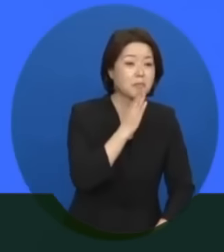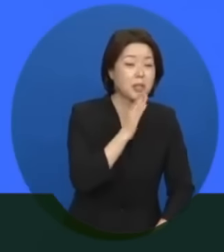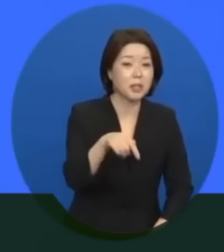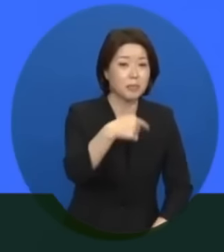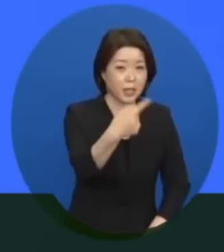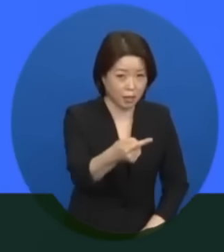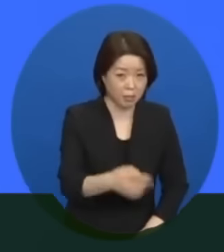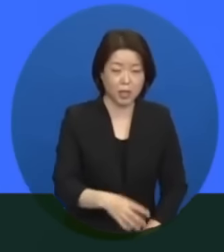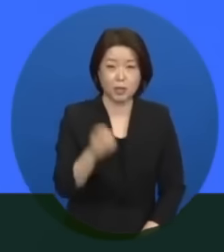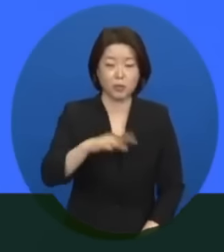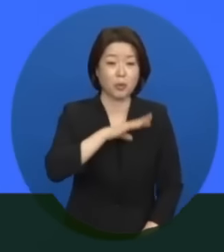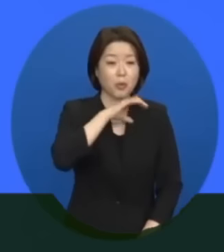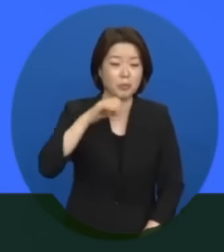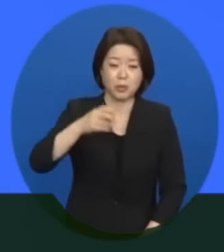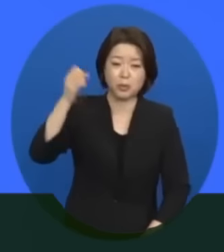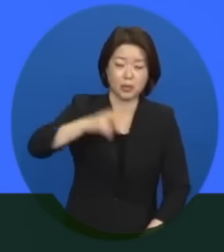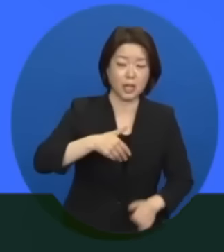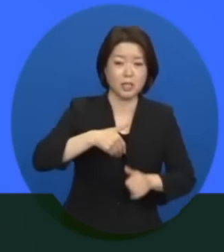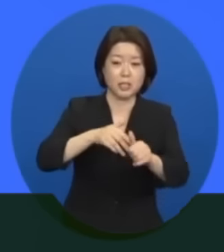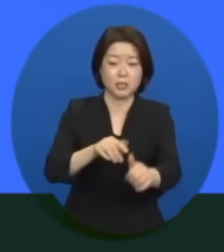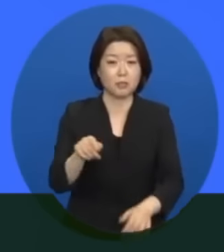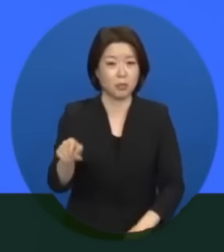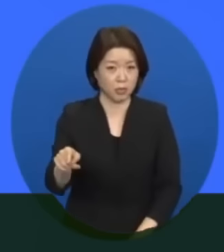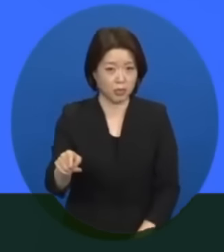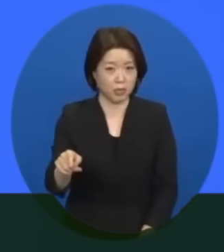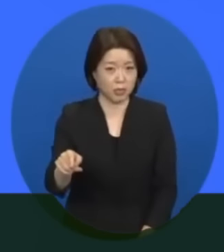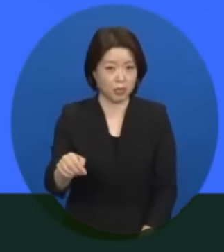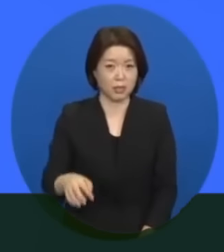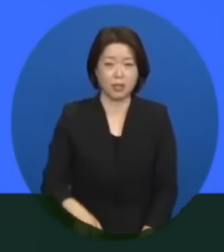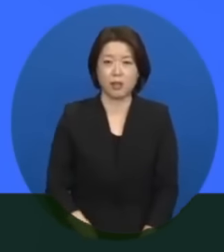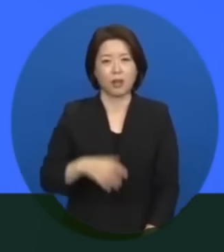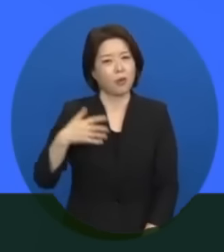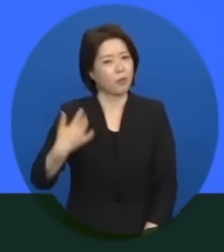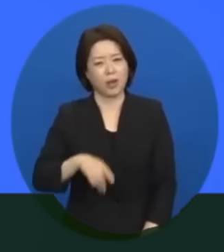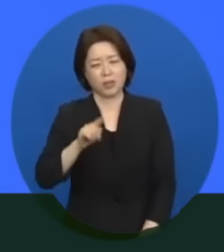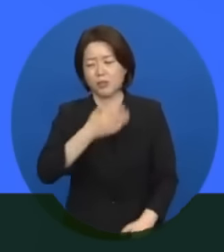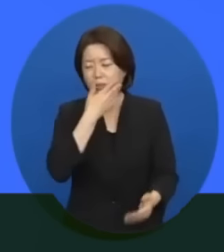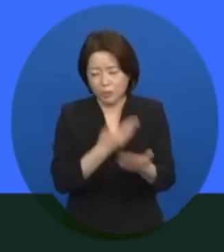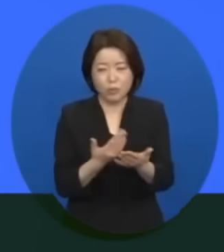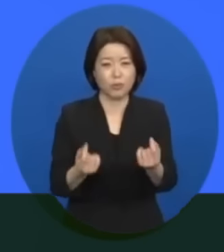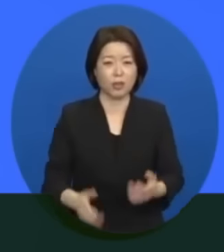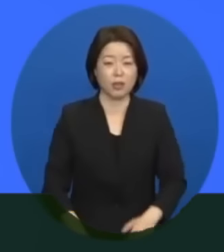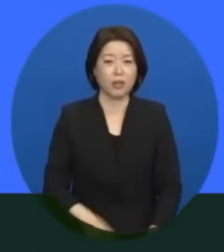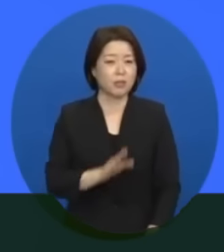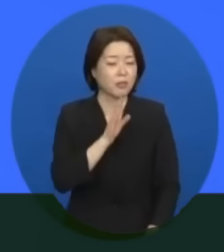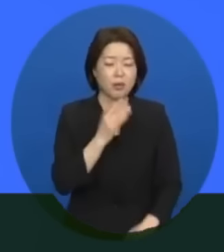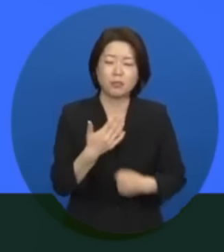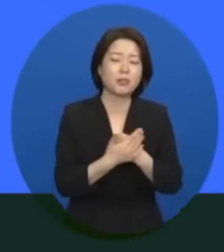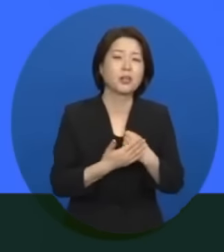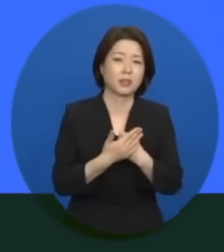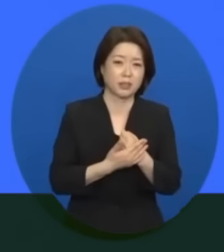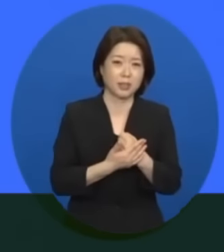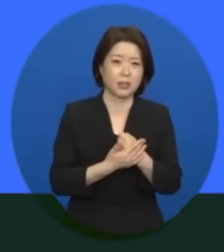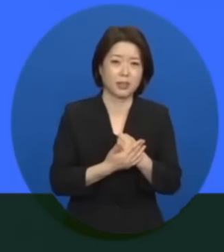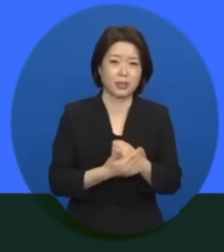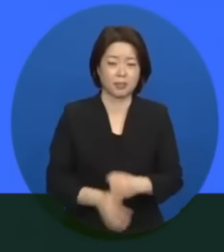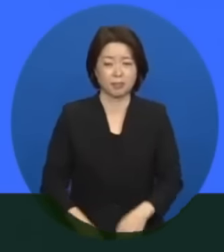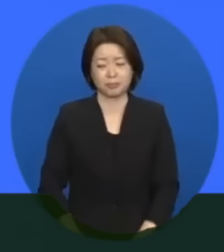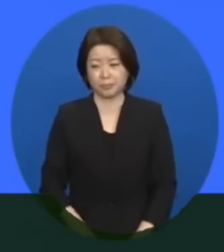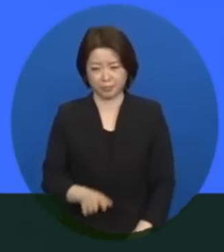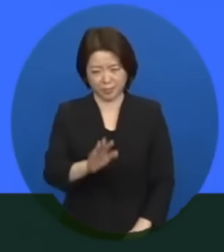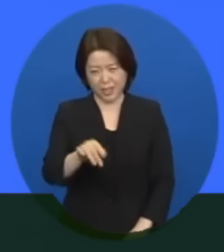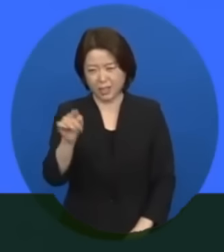빌립의이어서 베드로를 다시 그에게 보내시는 거예요 여러분 이게 굉장히 중요한 너무 은혜되는 부모님 야